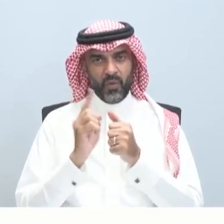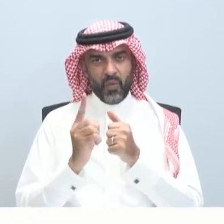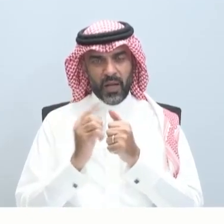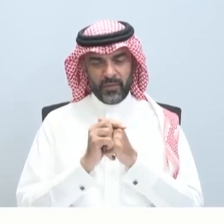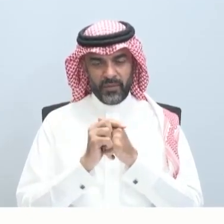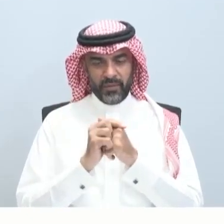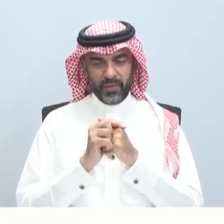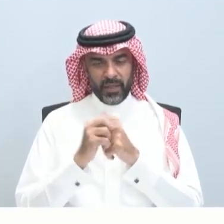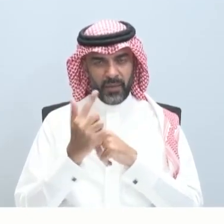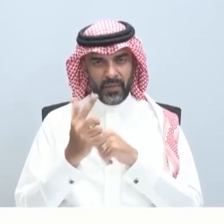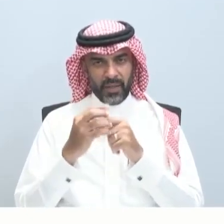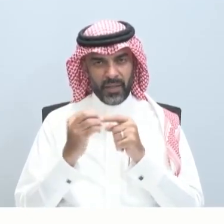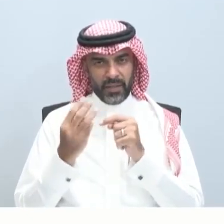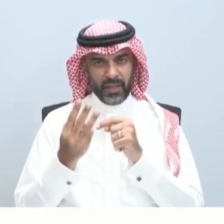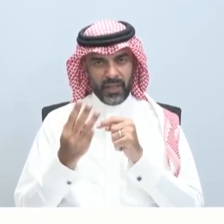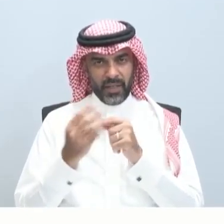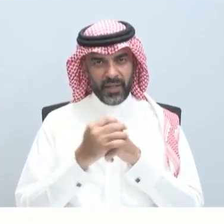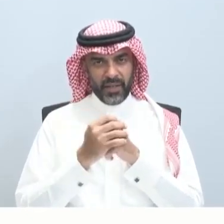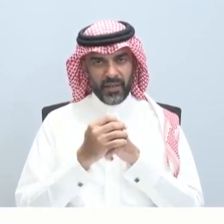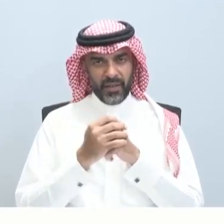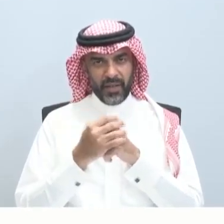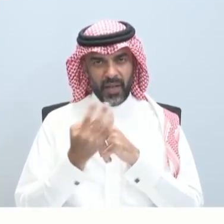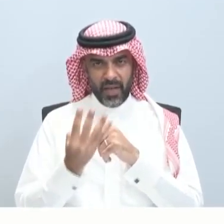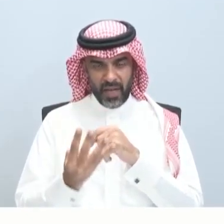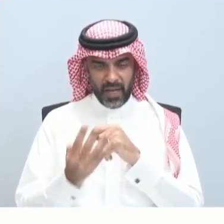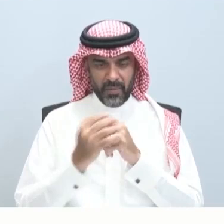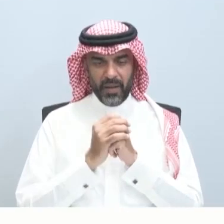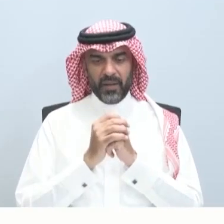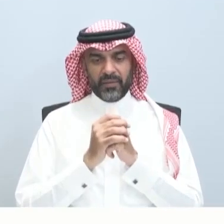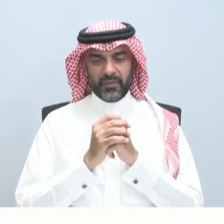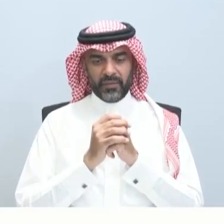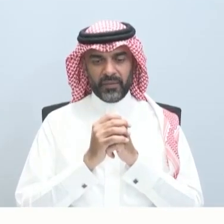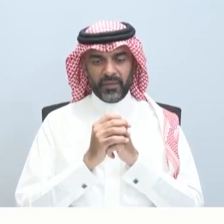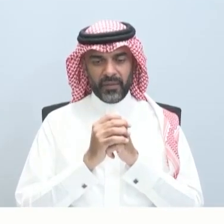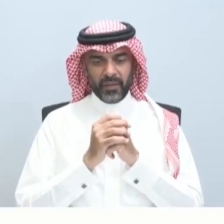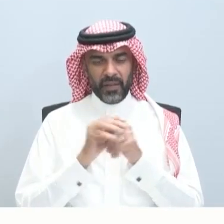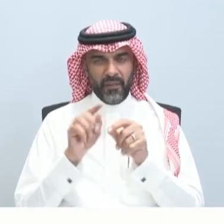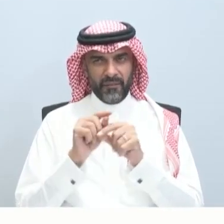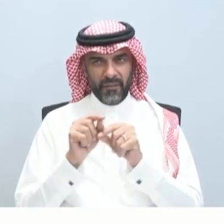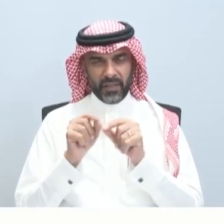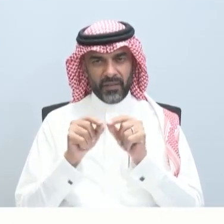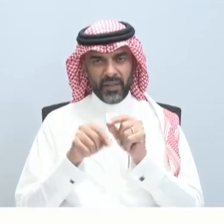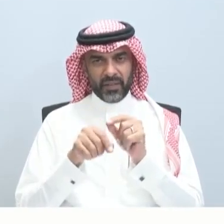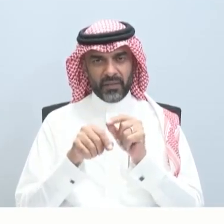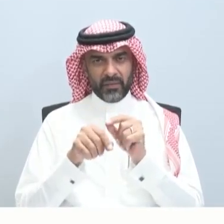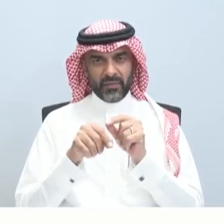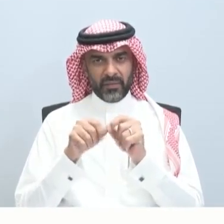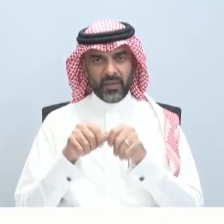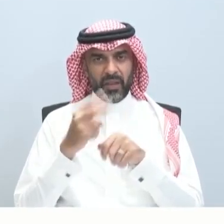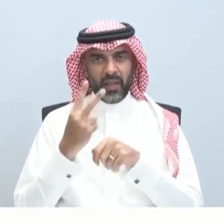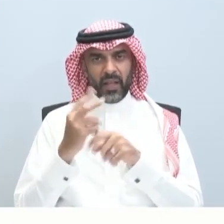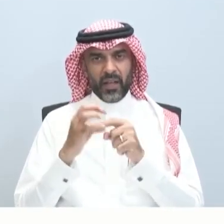واحد سبعه مطروحا منها ثلاثه تساوي اربعه الفاصله هنا